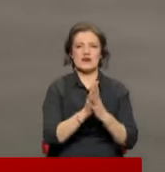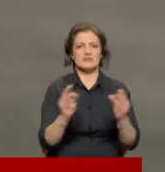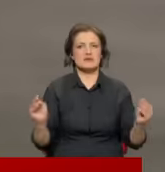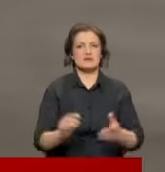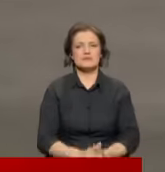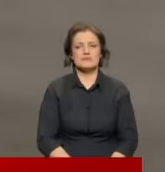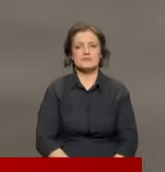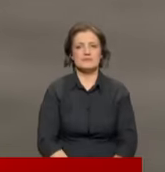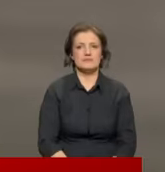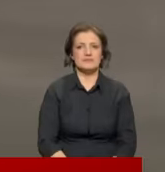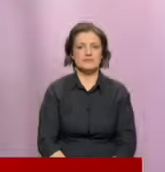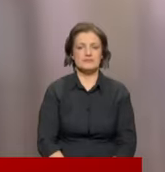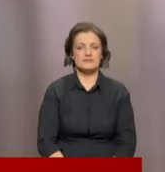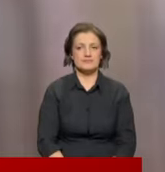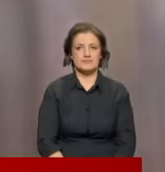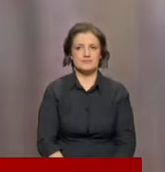kaybetti.